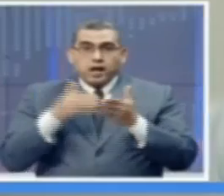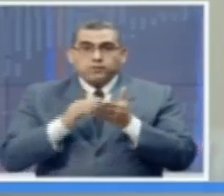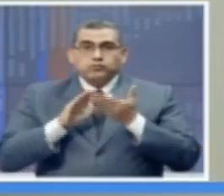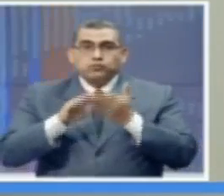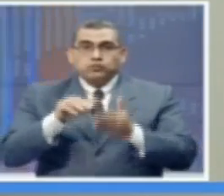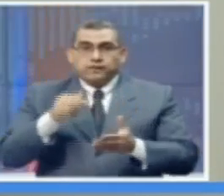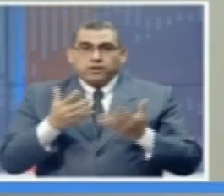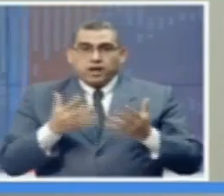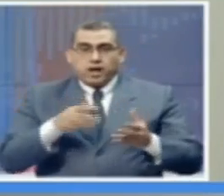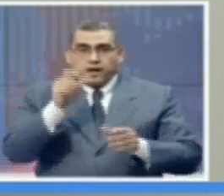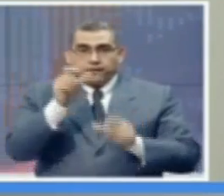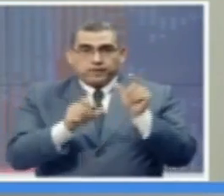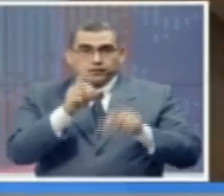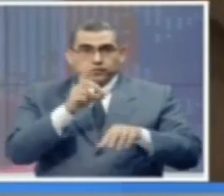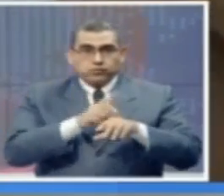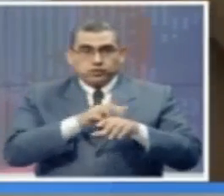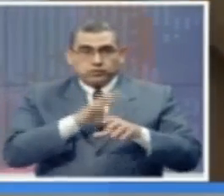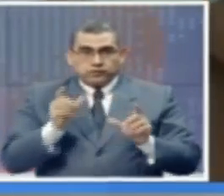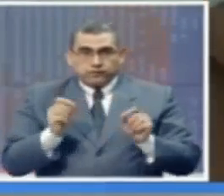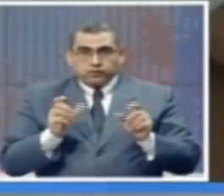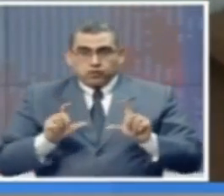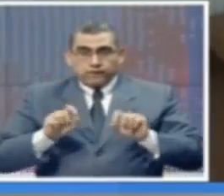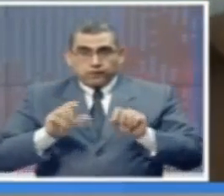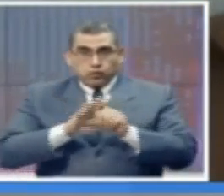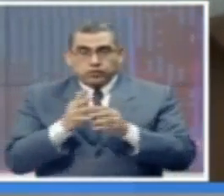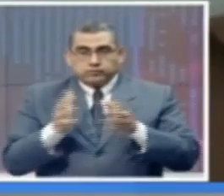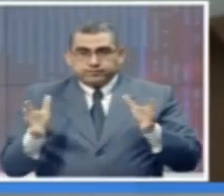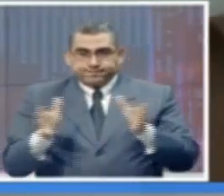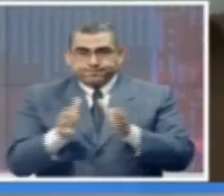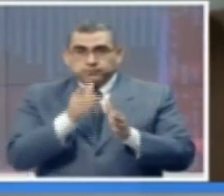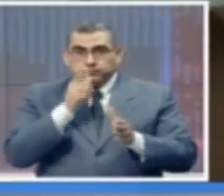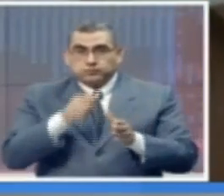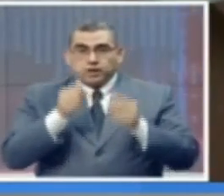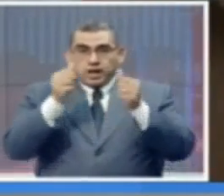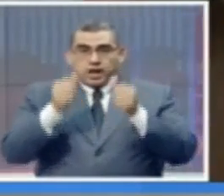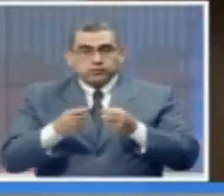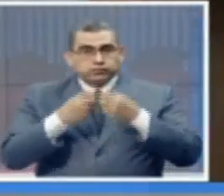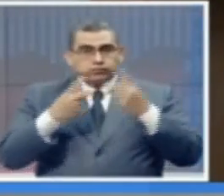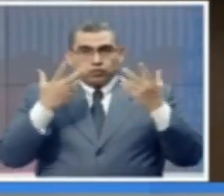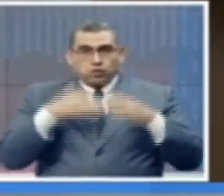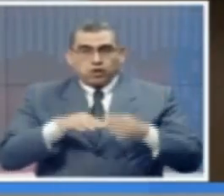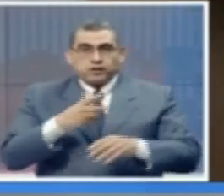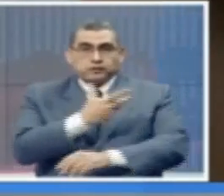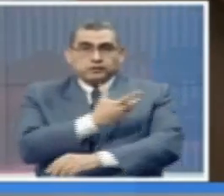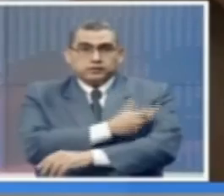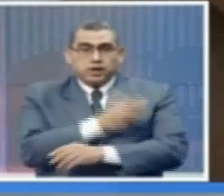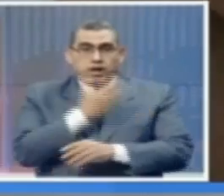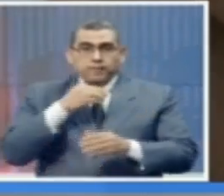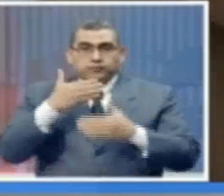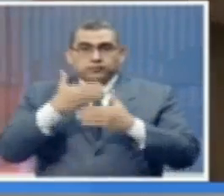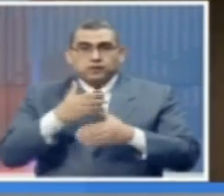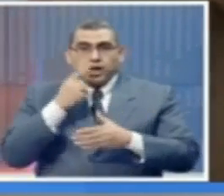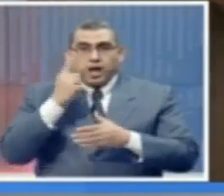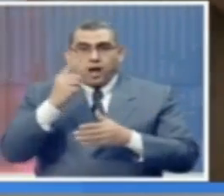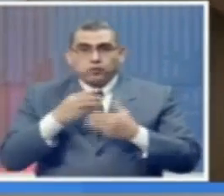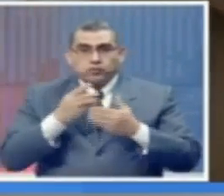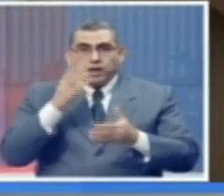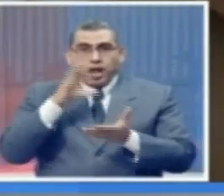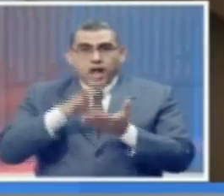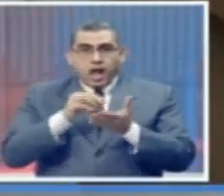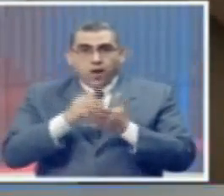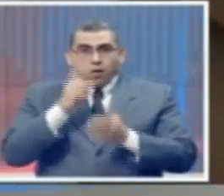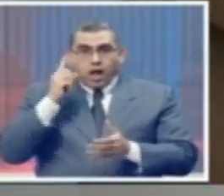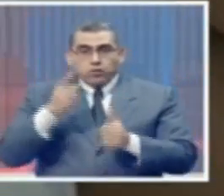في تقليل أعداد الحالات والسيطرة على فيروس كورونا. كما أعلنت الانتهاء من تقديم اللقاح إلى خط الدفاع الأول الذي كانت